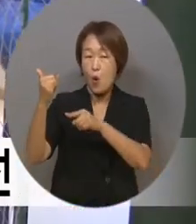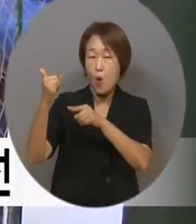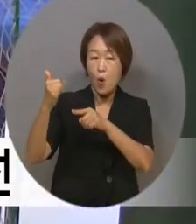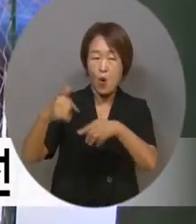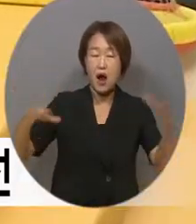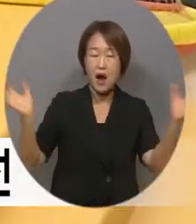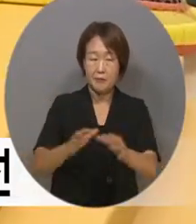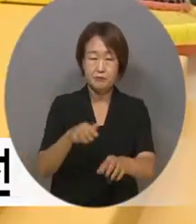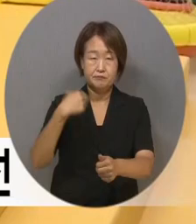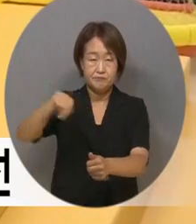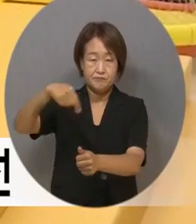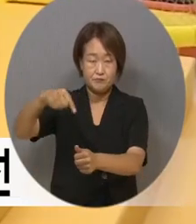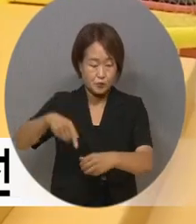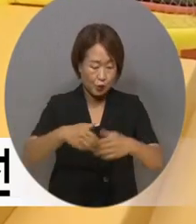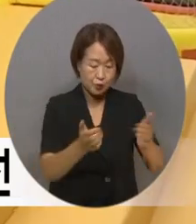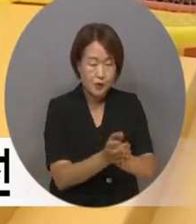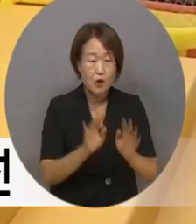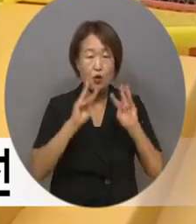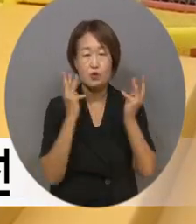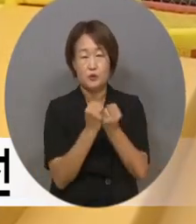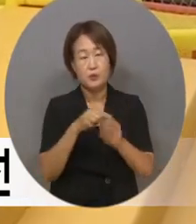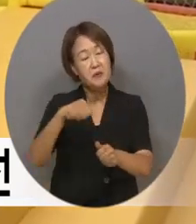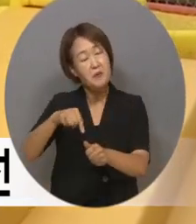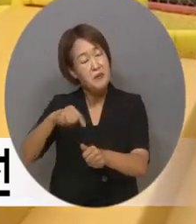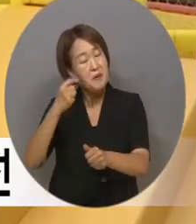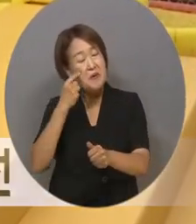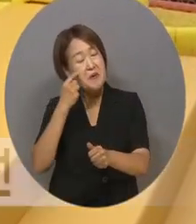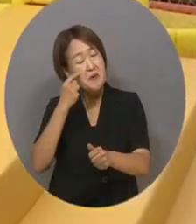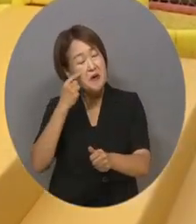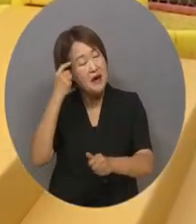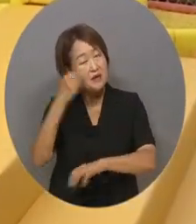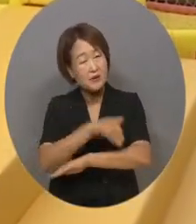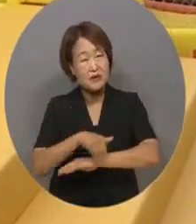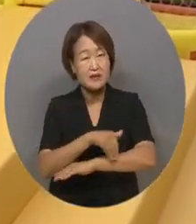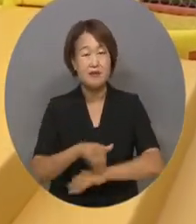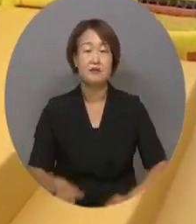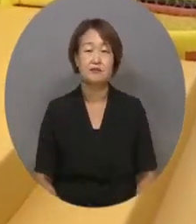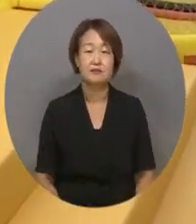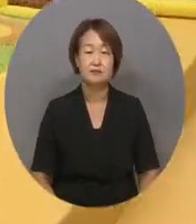대집단 교육과 소그룹 워크숍을 시범 운영할 예정입니다